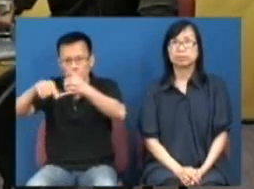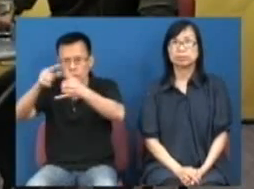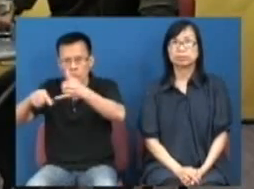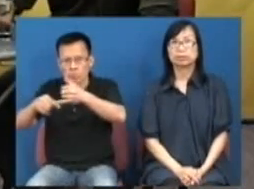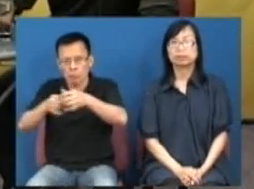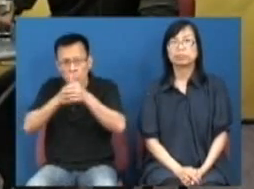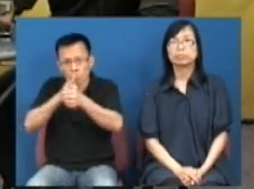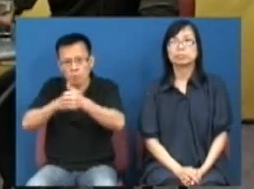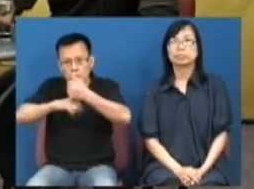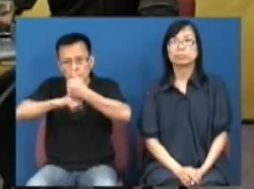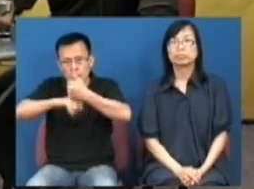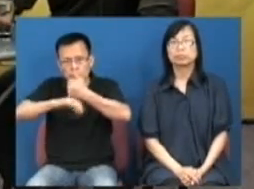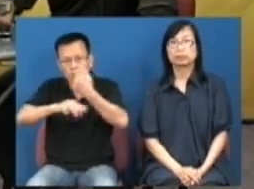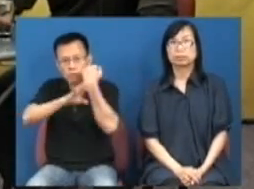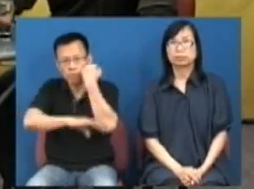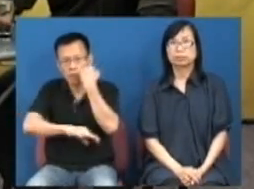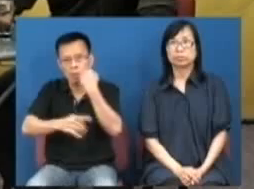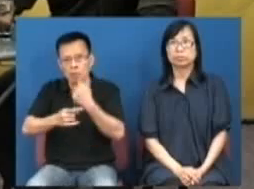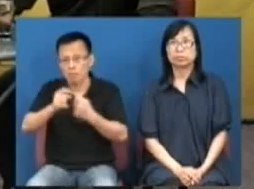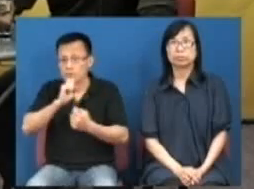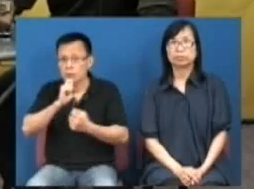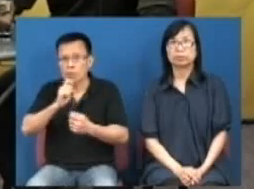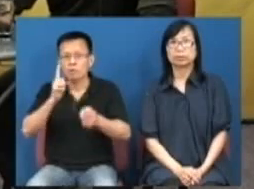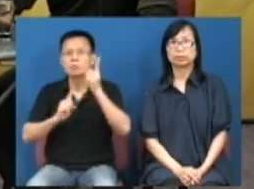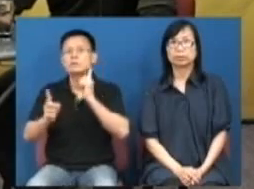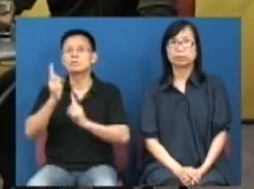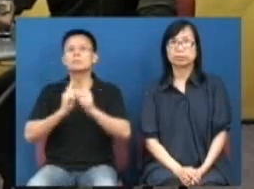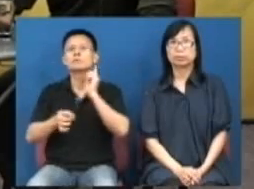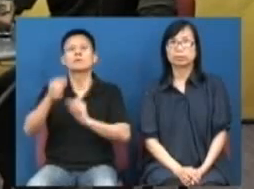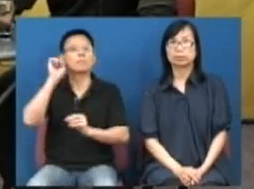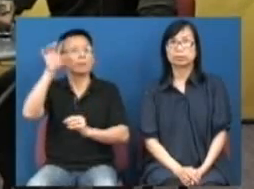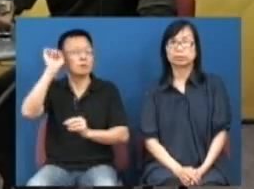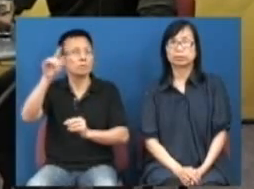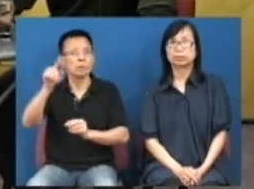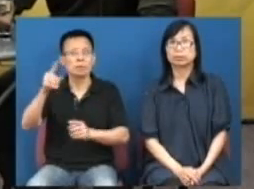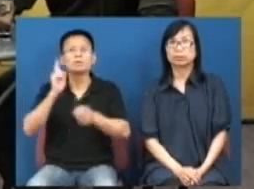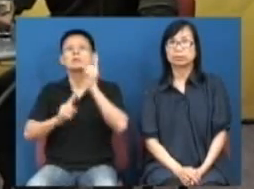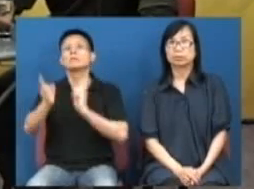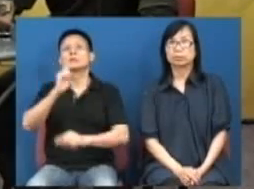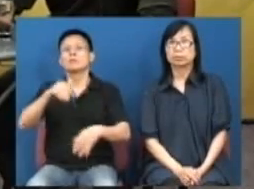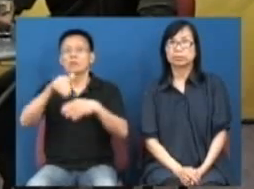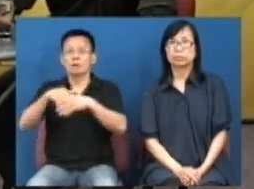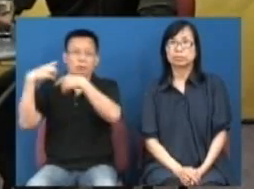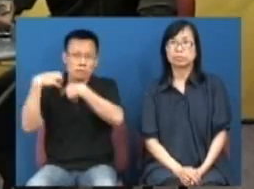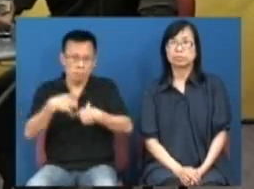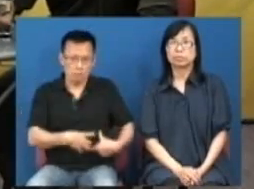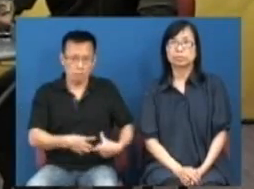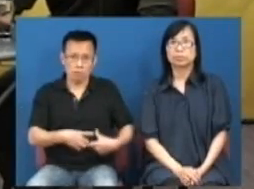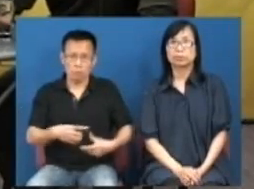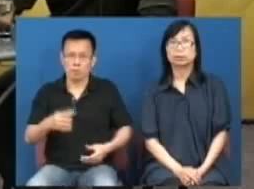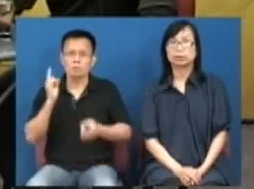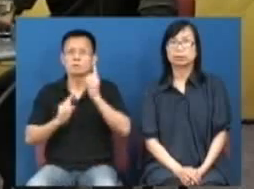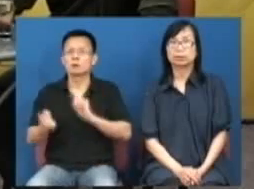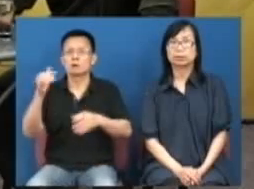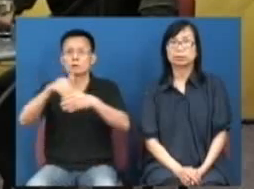本法，我哋係咪有自己？我哋係咪一個自由嘅發表意見、我自由參選同埋去投票嘅機會啊？